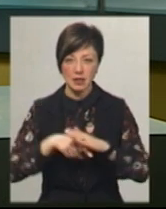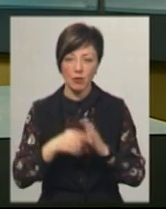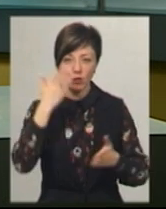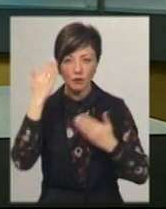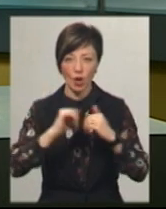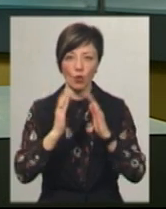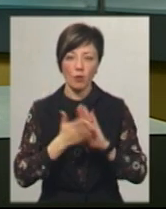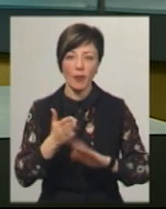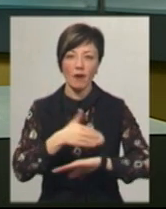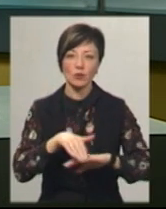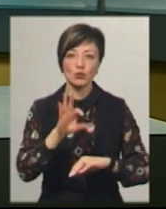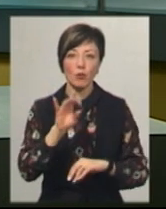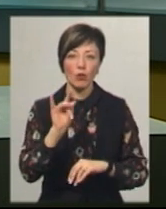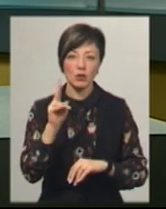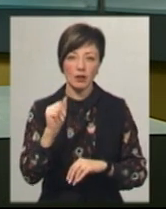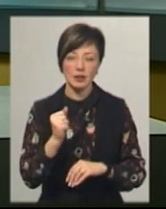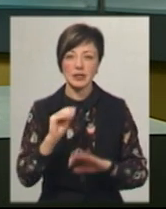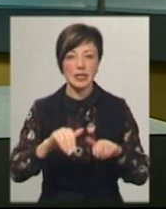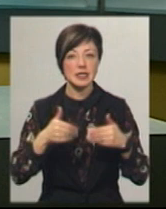розважального комплексу на вулиці Соборній.